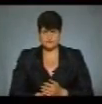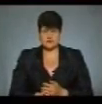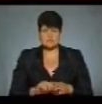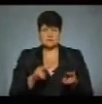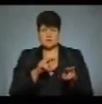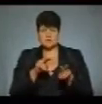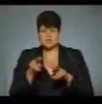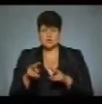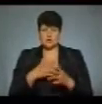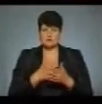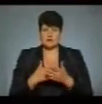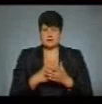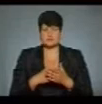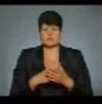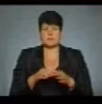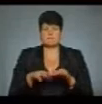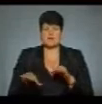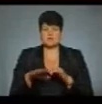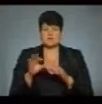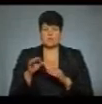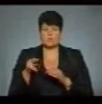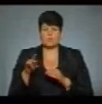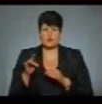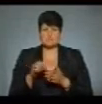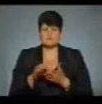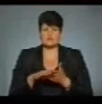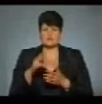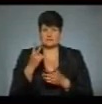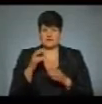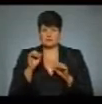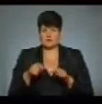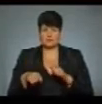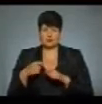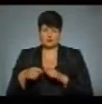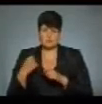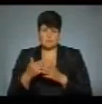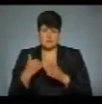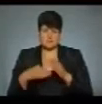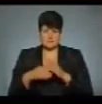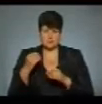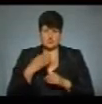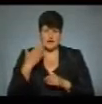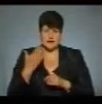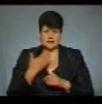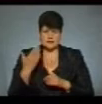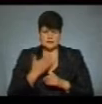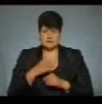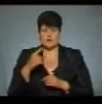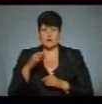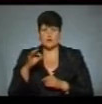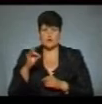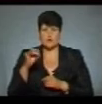Спостерігачі громадянської мережі «Опора» зафіксували два можливі порушення передвиборчої агітації під час святкування Дня Хоростківської